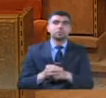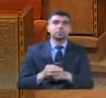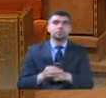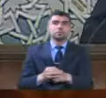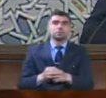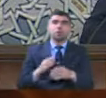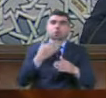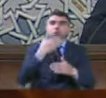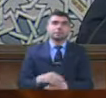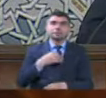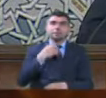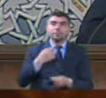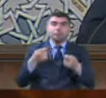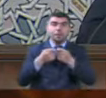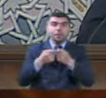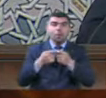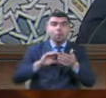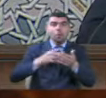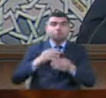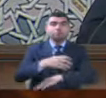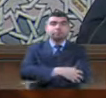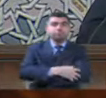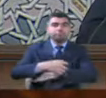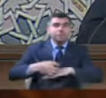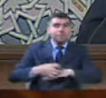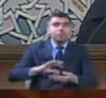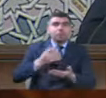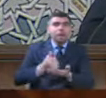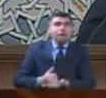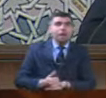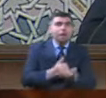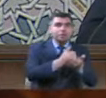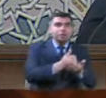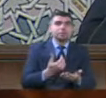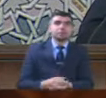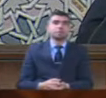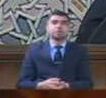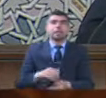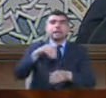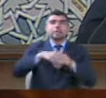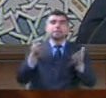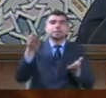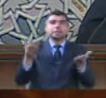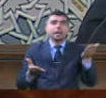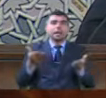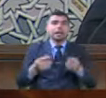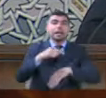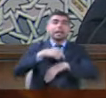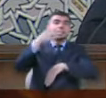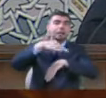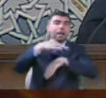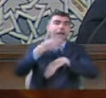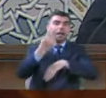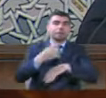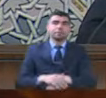شكرا انتهى التوقيت سيد رئيس. محاربة الفقر والهشاشة والتهميش تقدم به الفريق الاستقلالي، تفضل في حدود دقيقة وعشرة